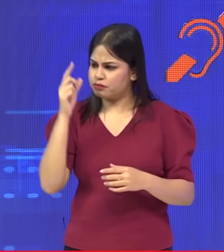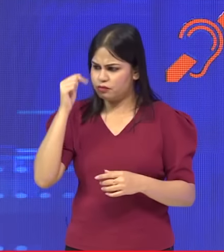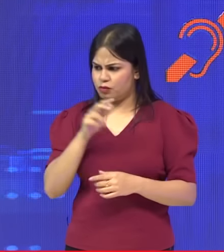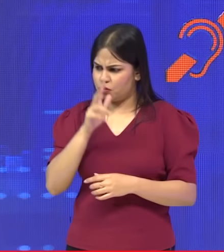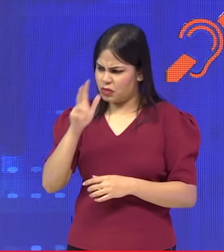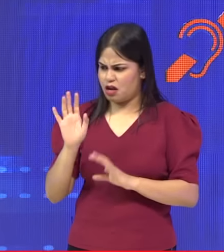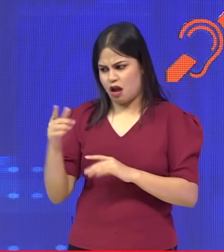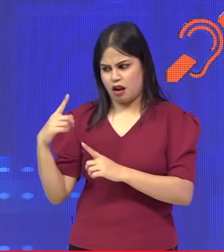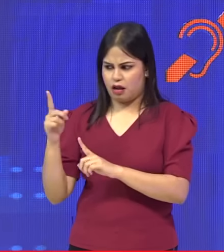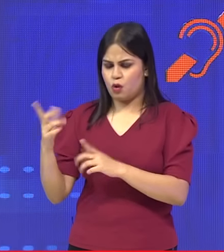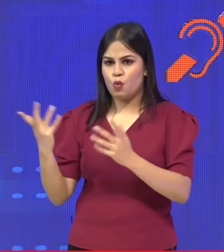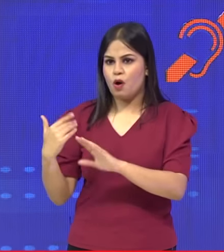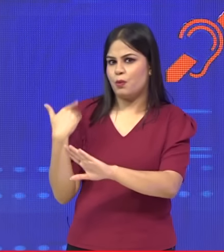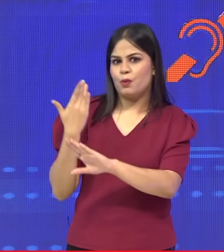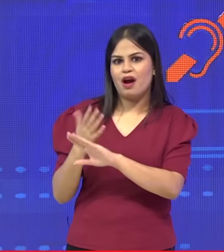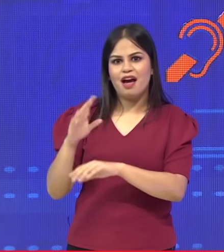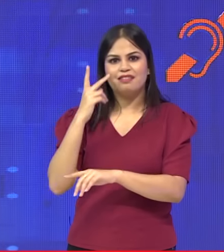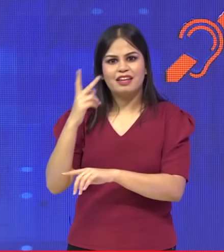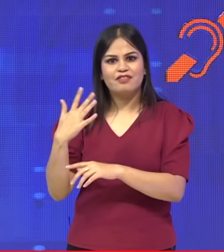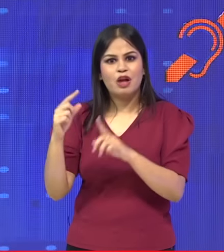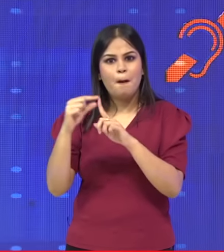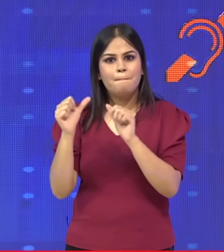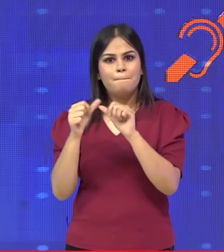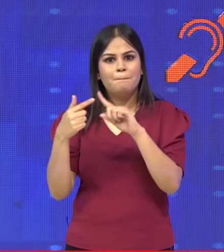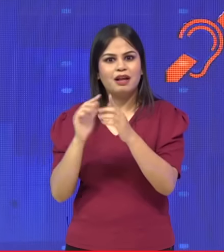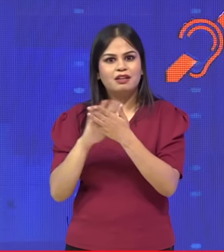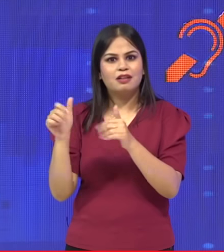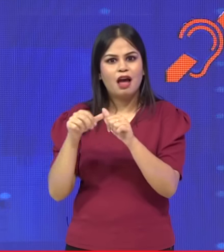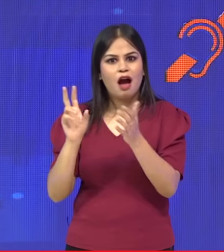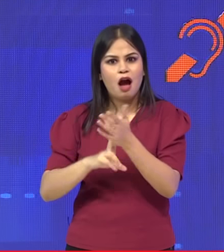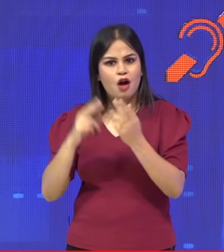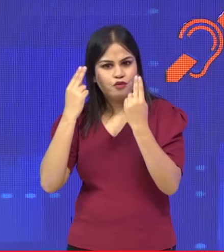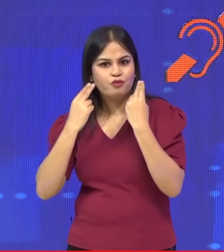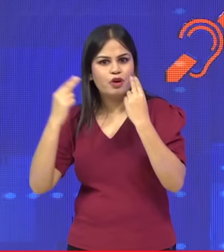हमने देखा है पठान हिट करने में सलमान खान वेलकम